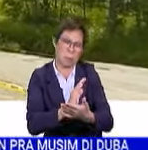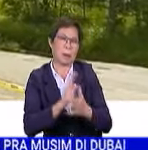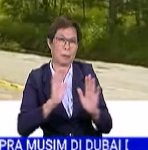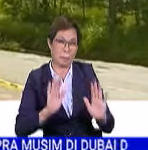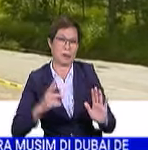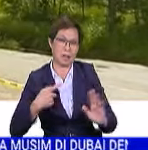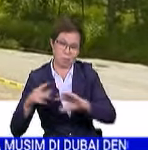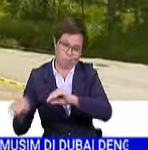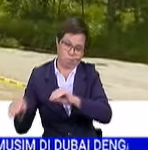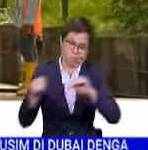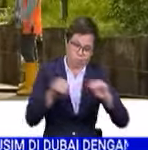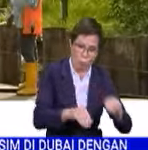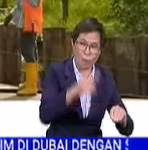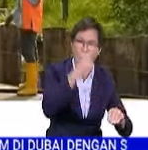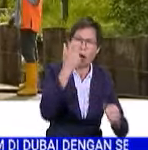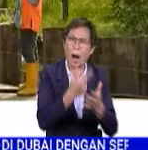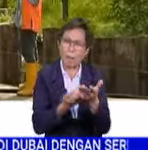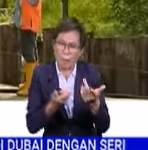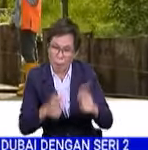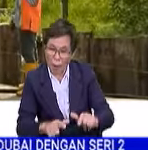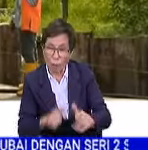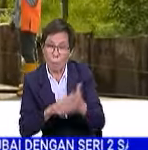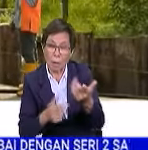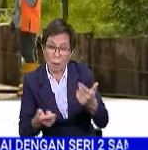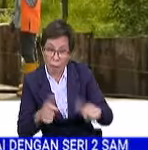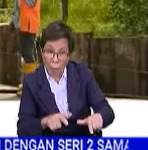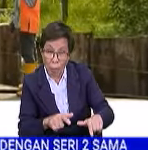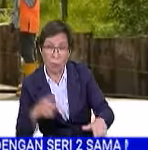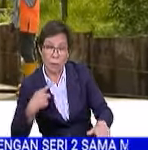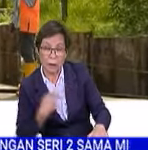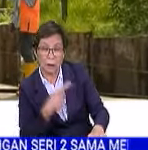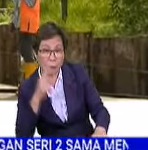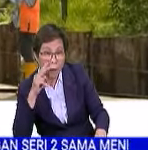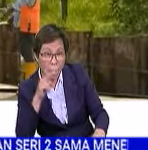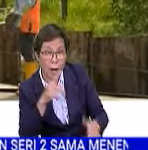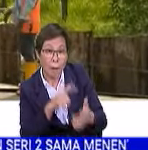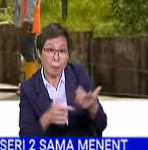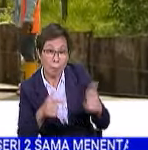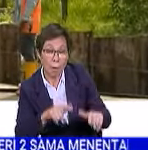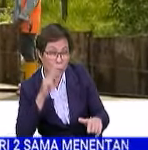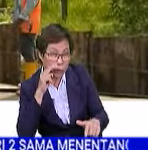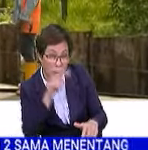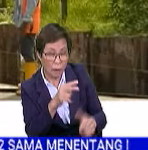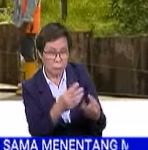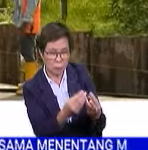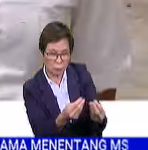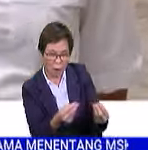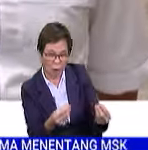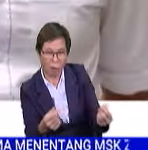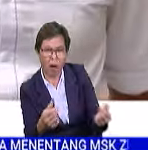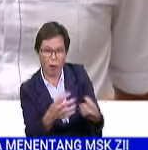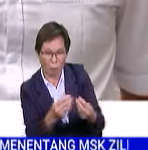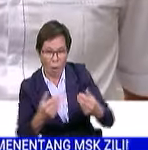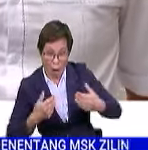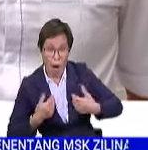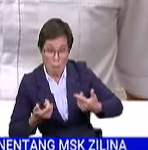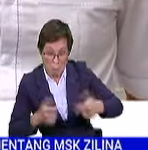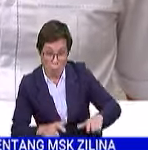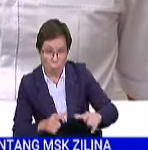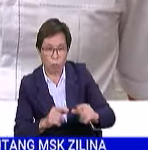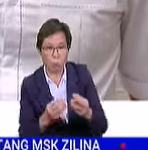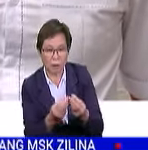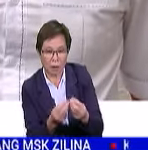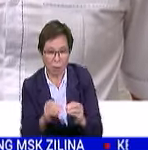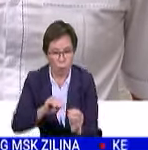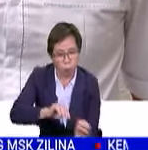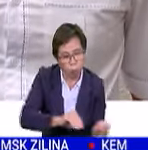akan alihkan berdasarkan senario di tapak kita lihat tanah ni dia ada berlaku lagi